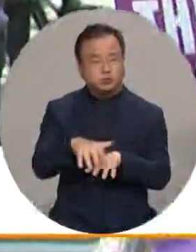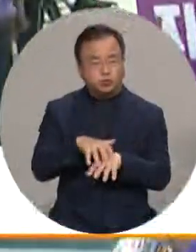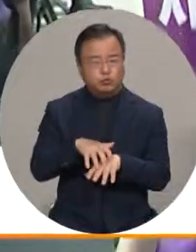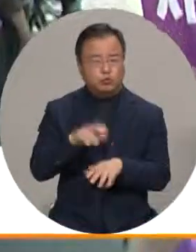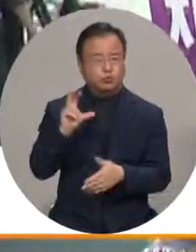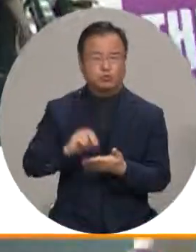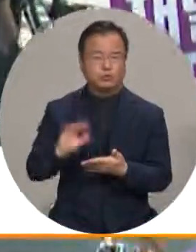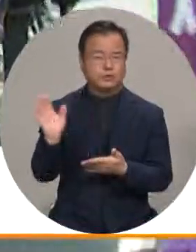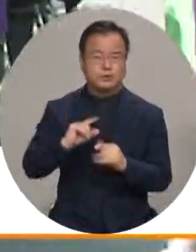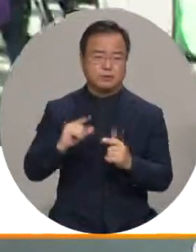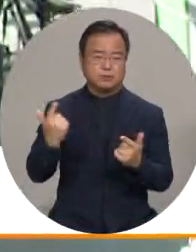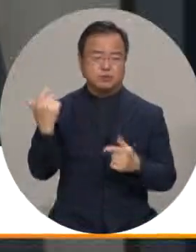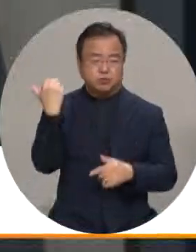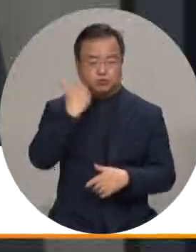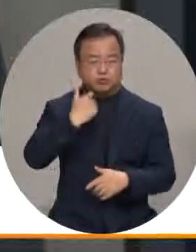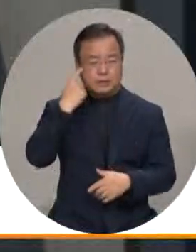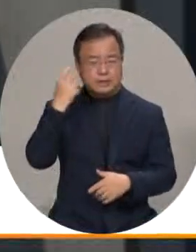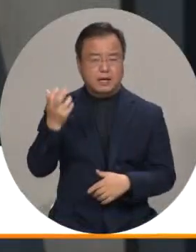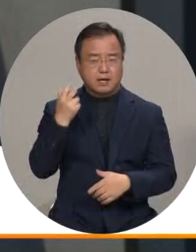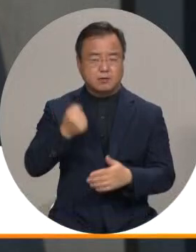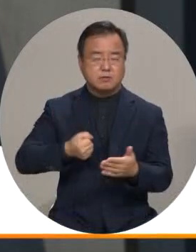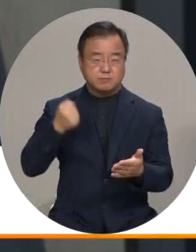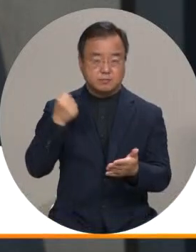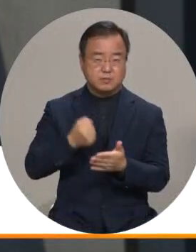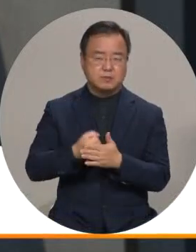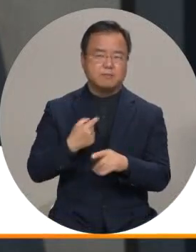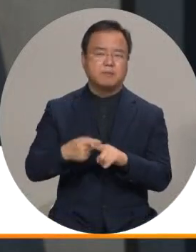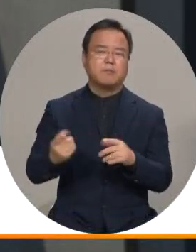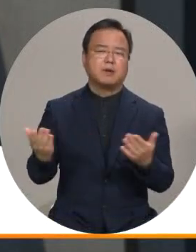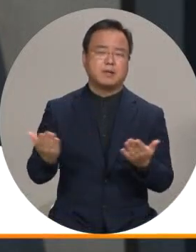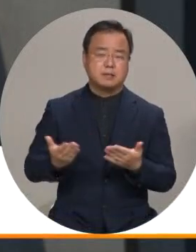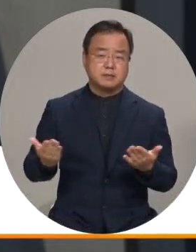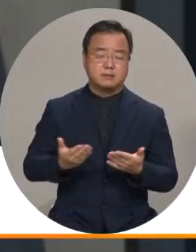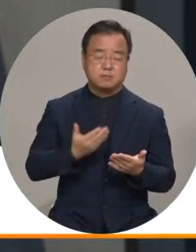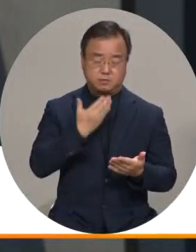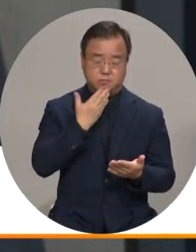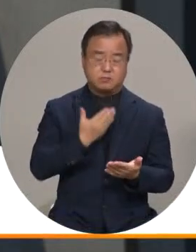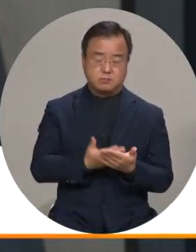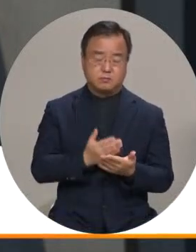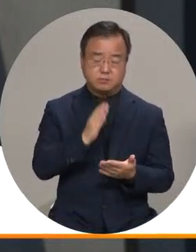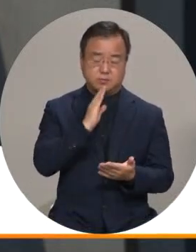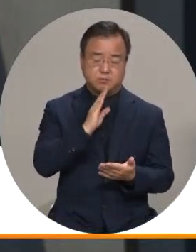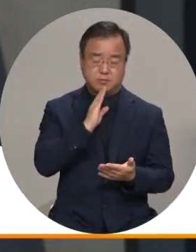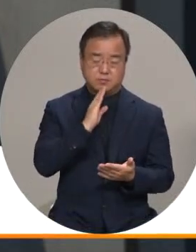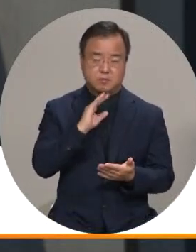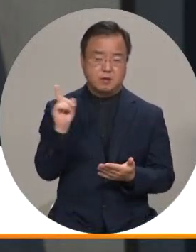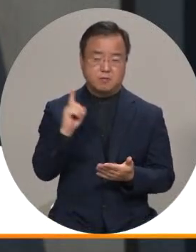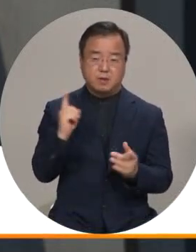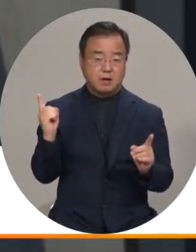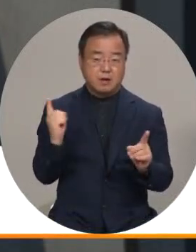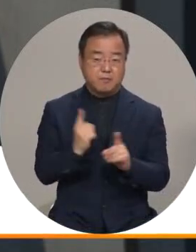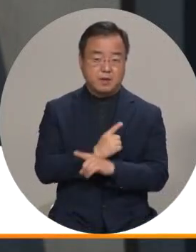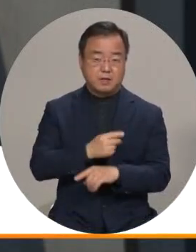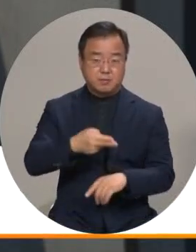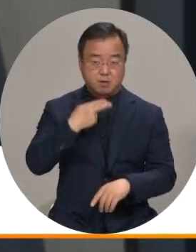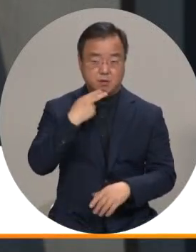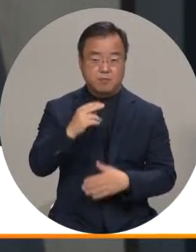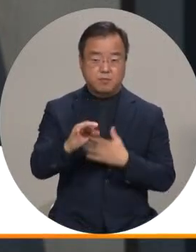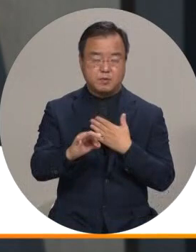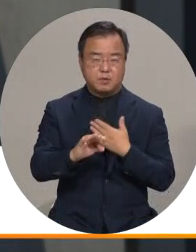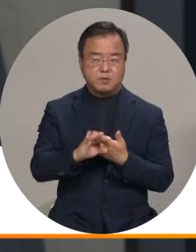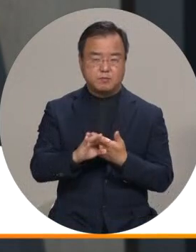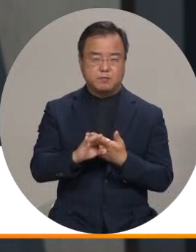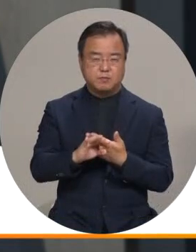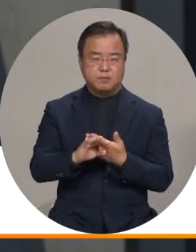생각을 갖고 어떻게 판단을 하는가가 중요하기 때문에 뭔가 바뀌지 않았다면 어 우리가